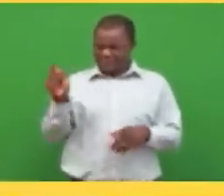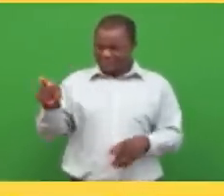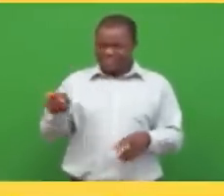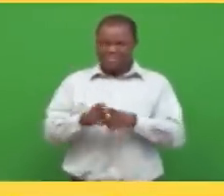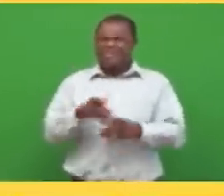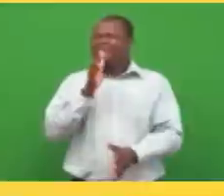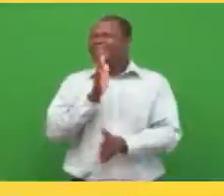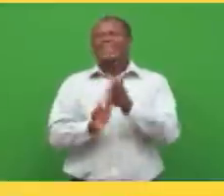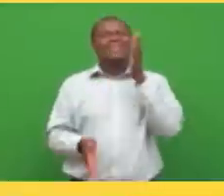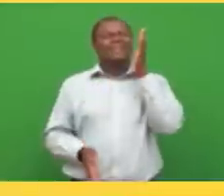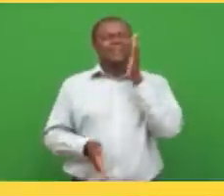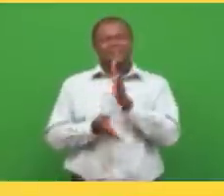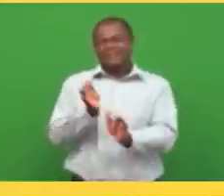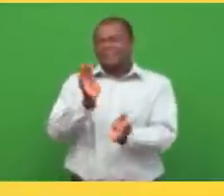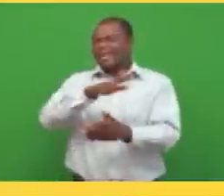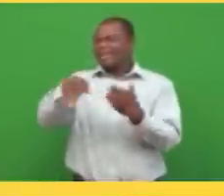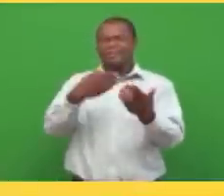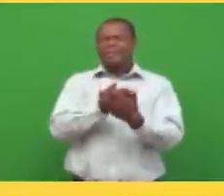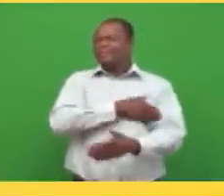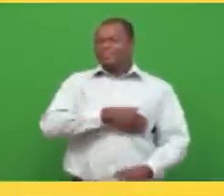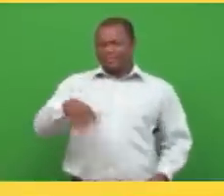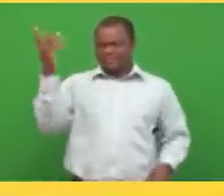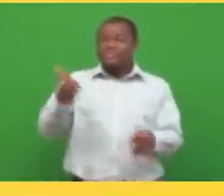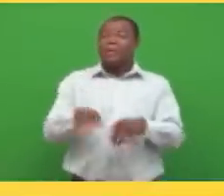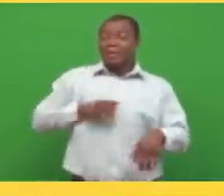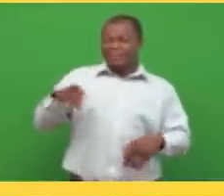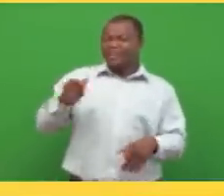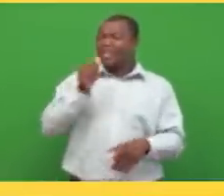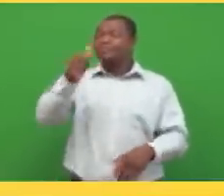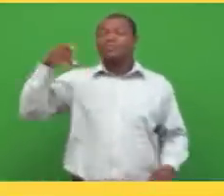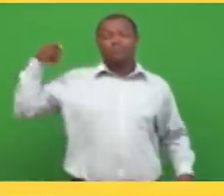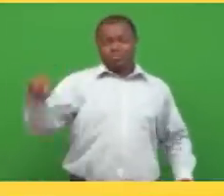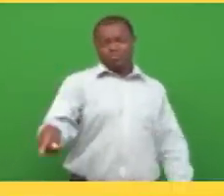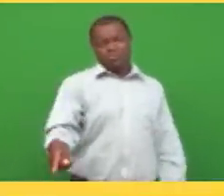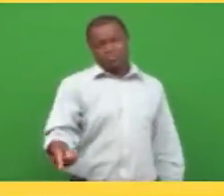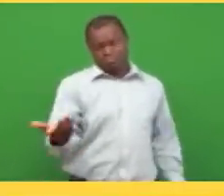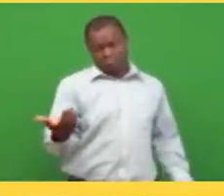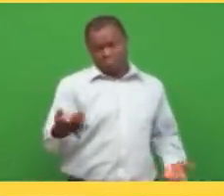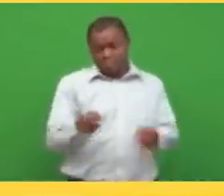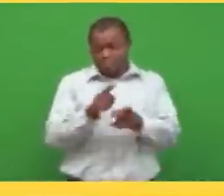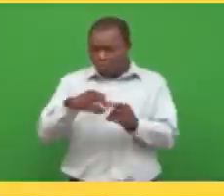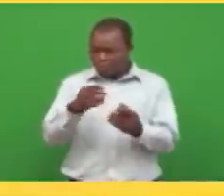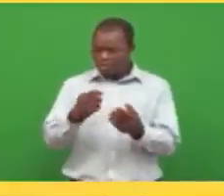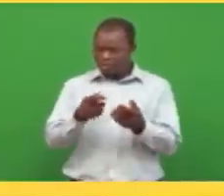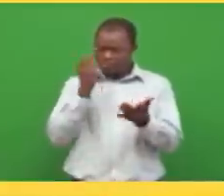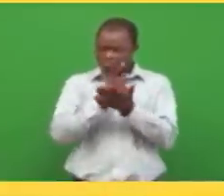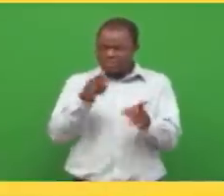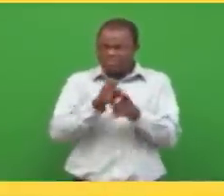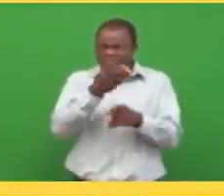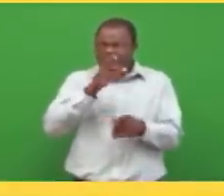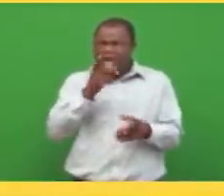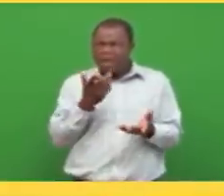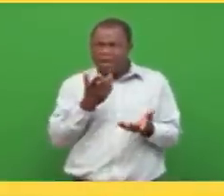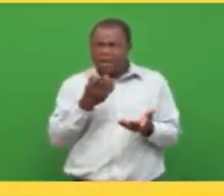ana basa nekuti ndiana auya. Anotonyima kunyangwe namai vake chaivo. Anogona kuvaitira zvekuti mese munoti